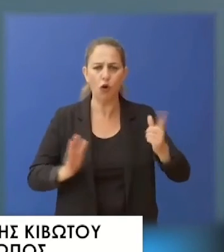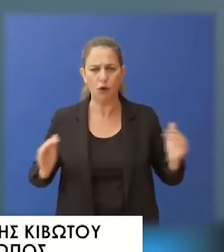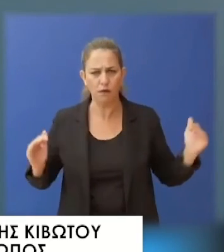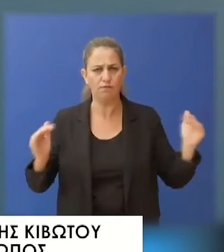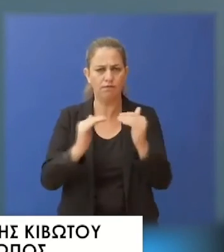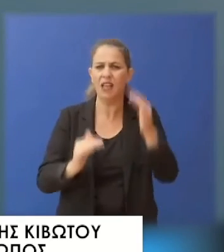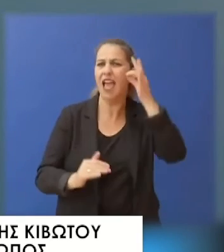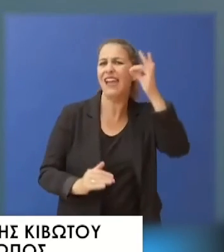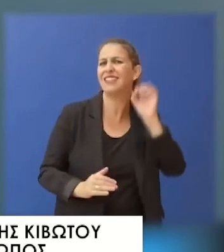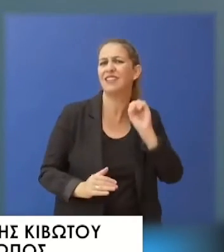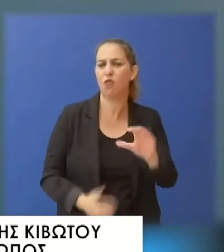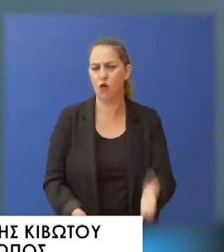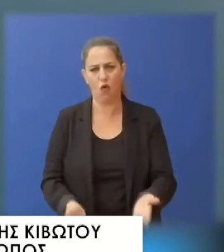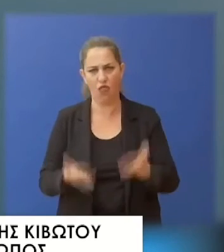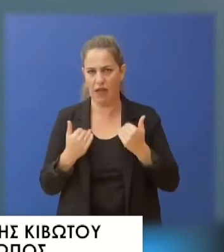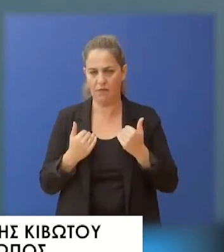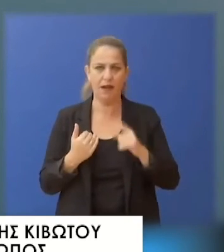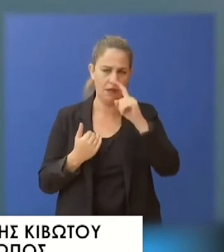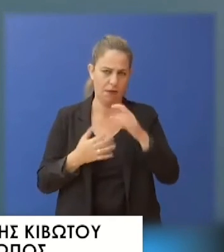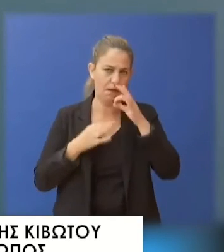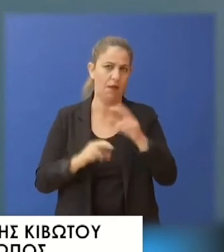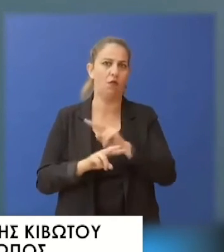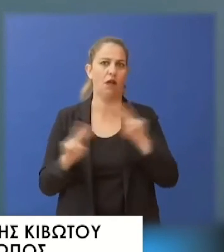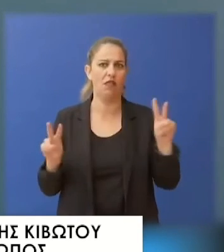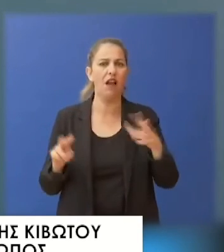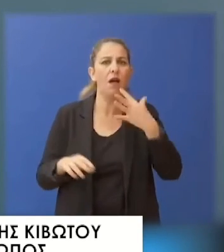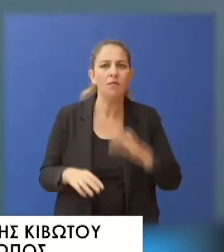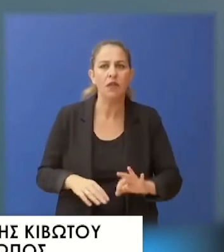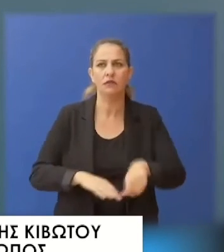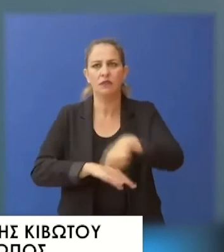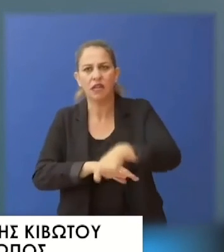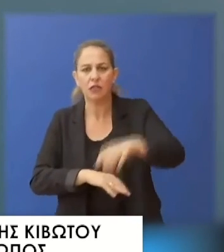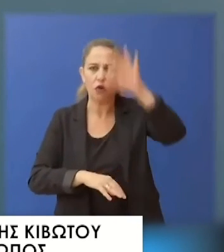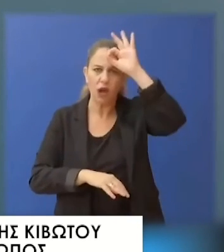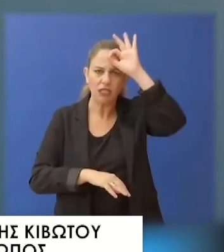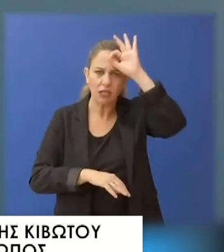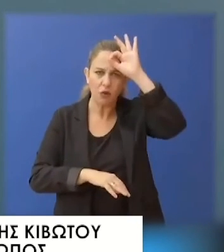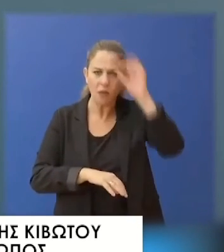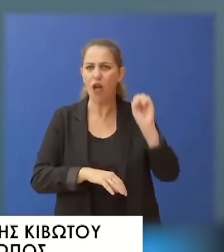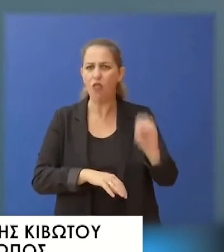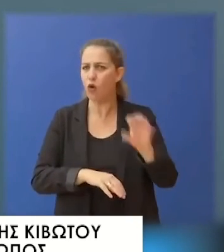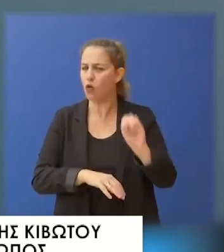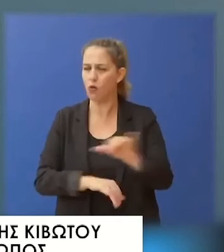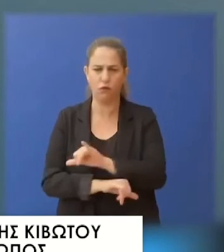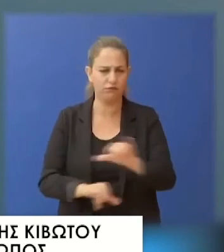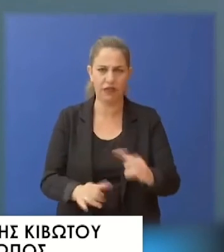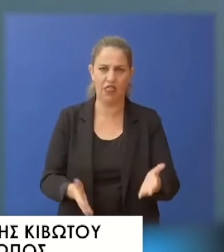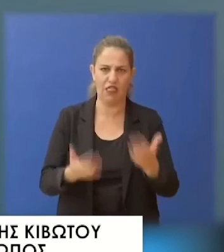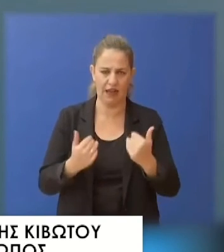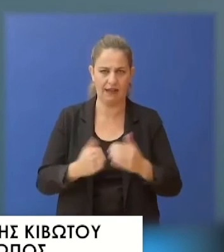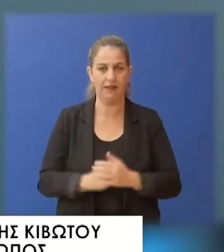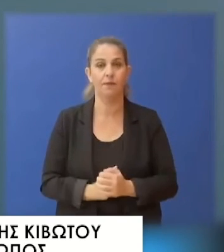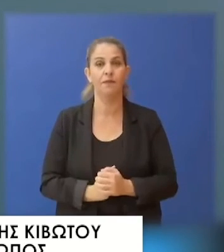αυτό, και οι αρχές λειτουργούν χωρίς να επιφυλάσσουν διακριτική μεταχείριση σε κανέναν. Όπως είπα και προηγουμένως, η υπόθεση